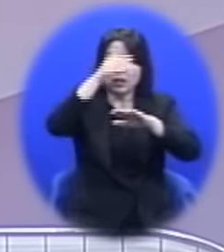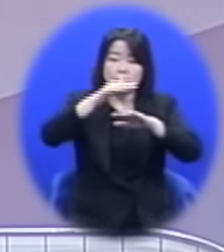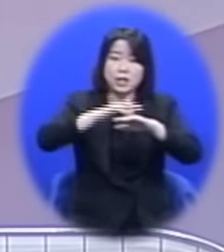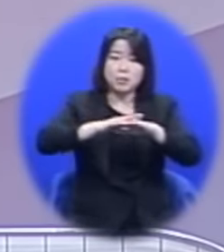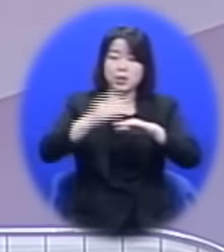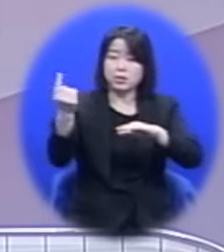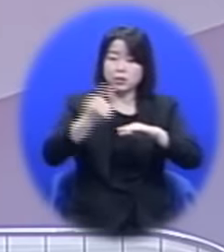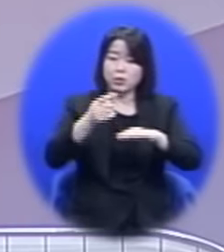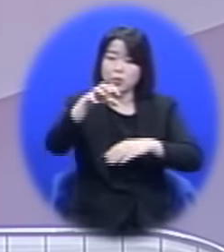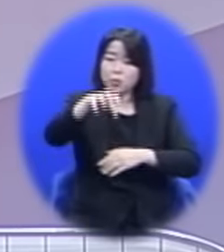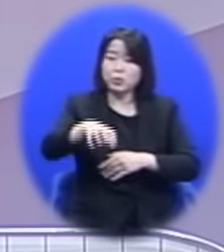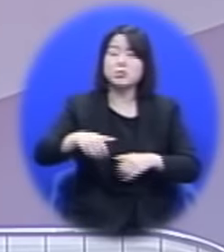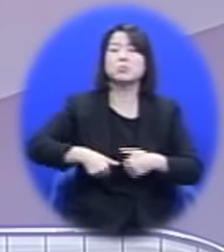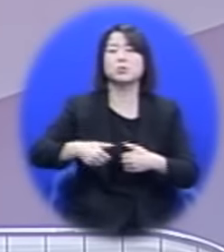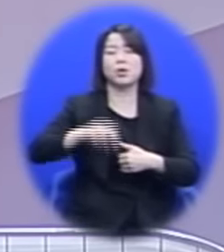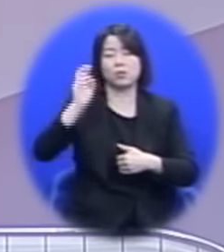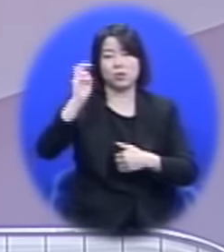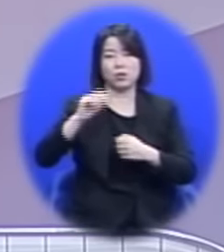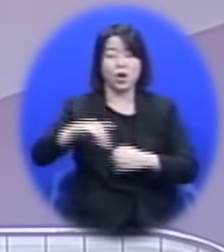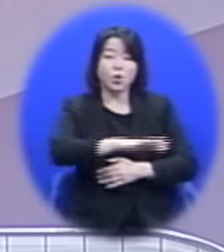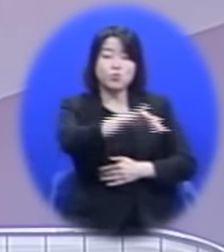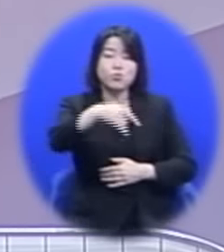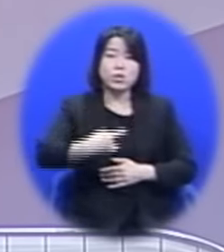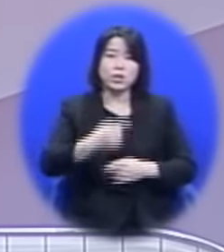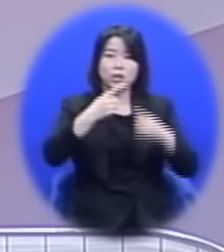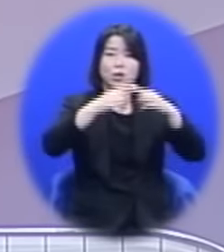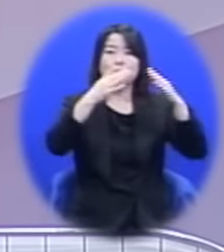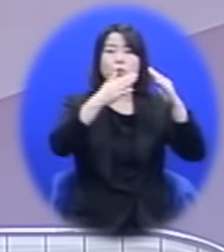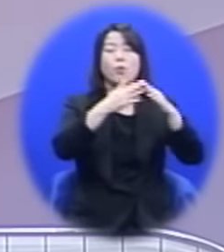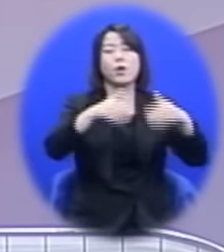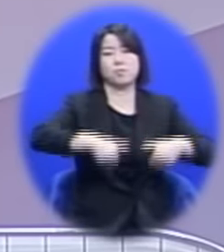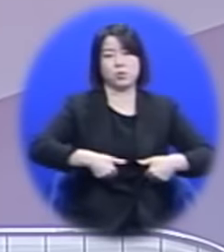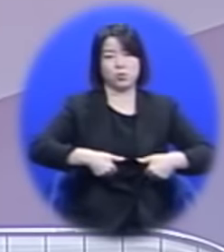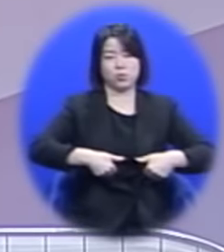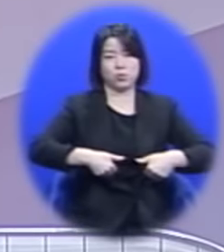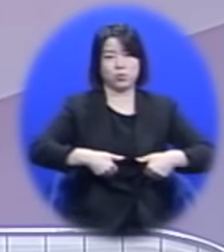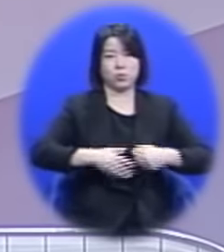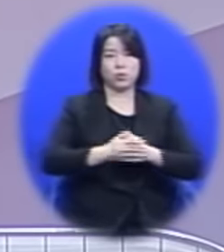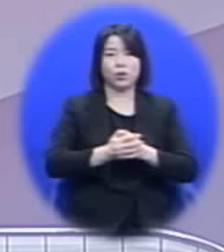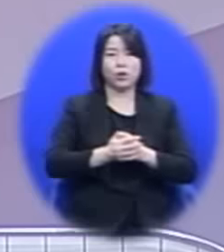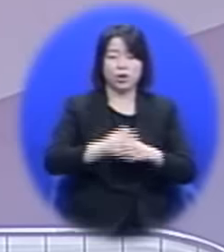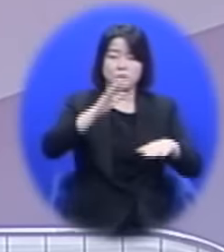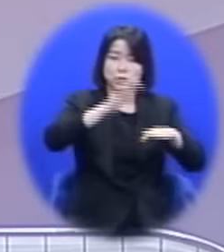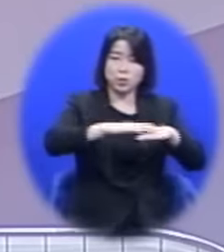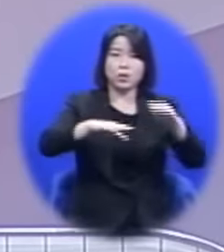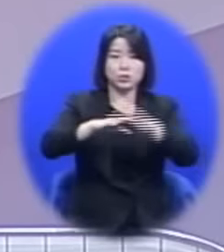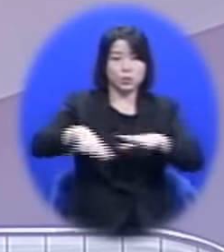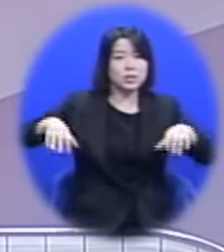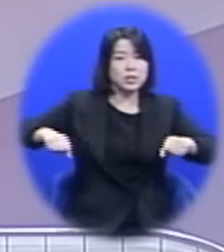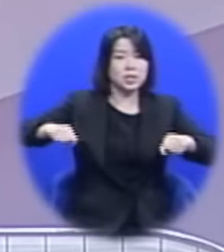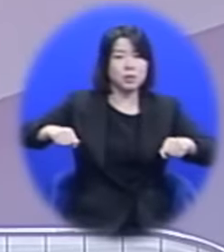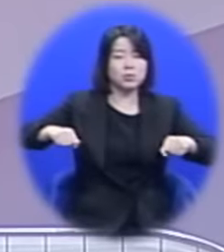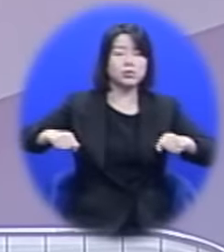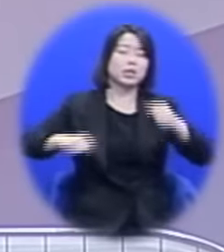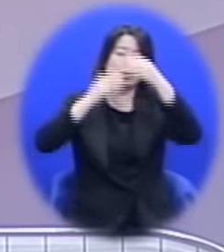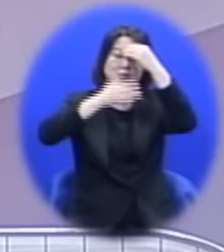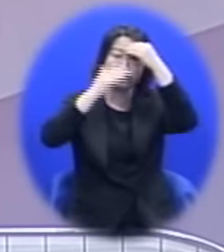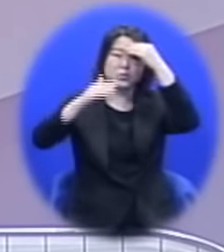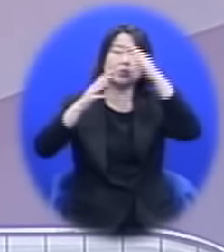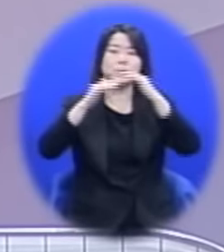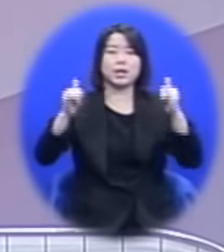잠깐 오신 것뿐이지. 우리에게는 교회가 필요하다고. 손과 손을 맞잡을 성도들이